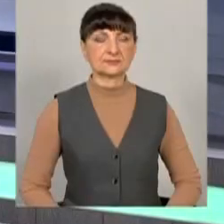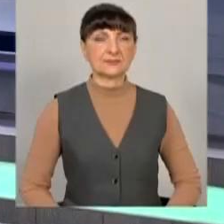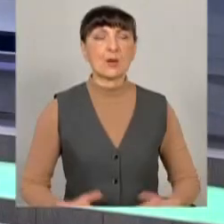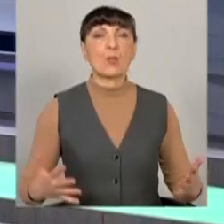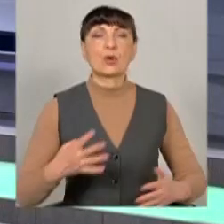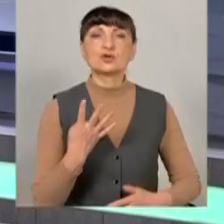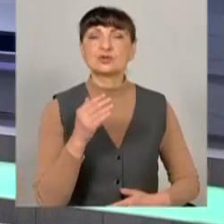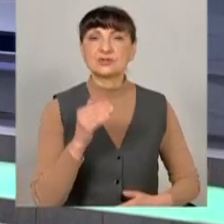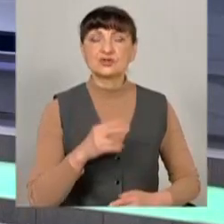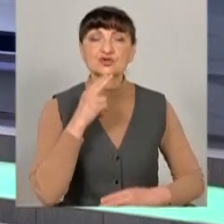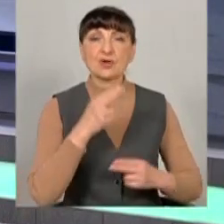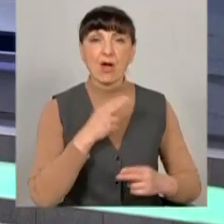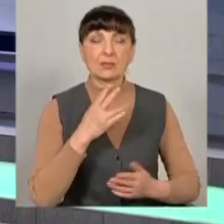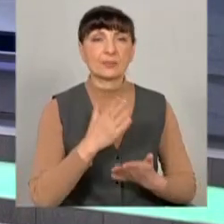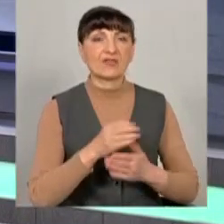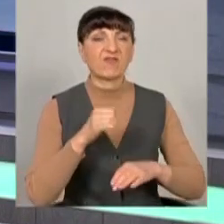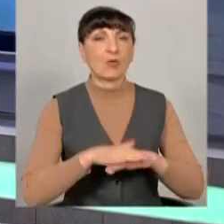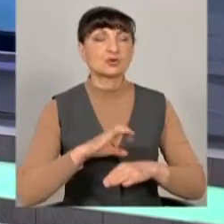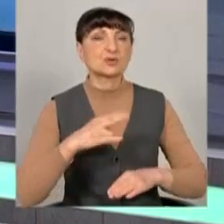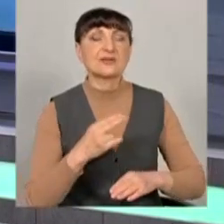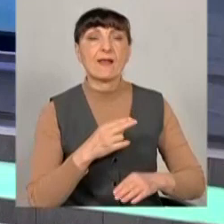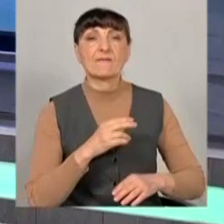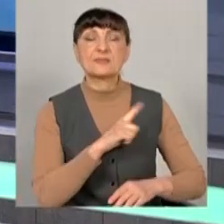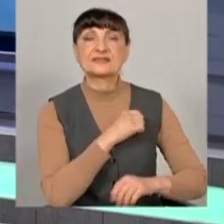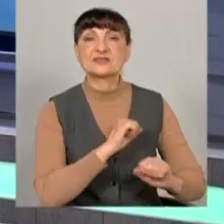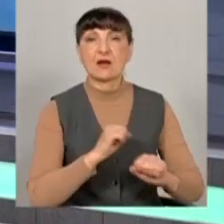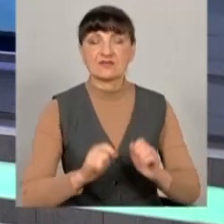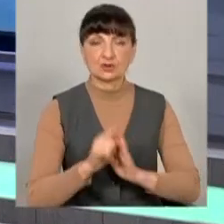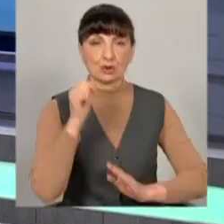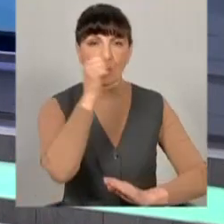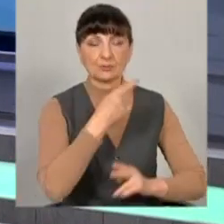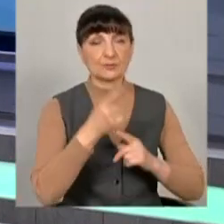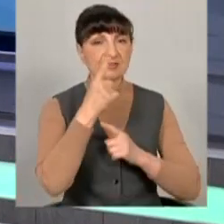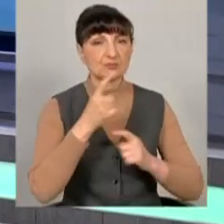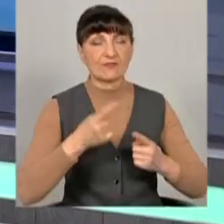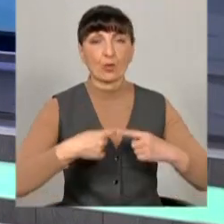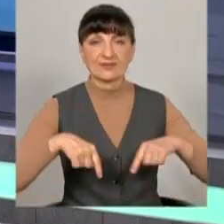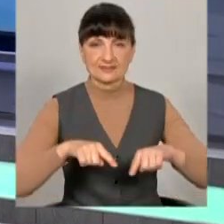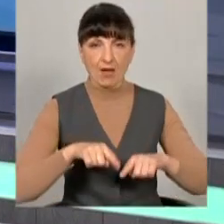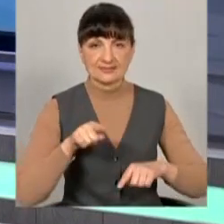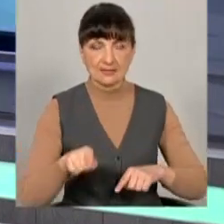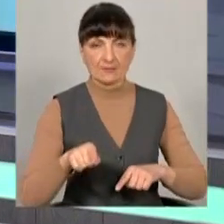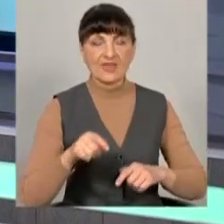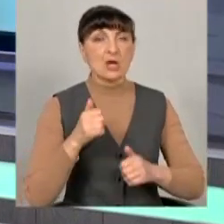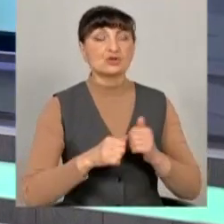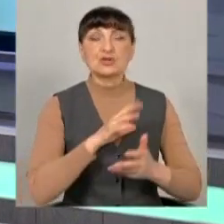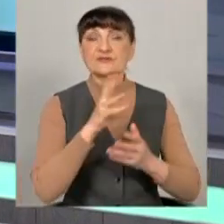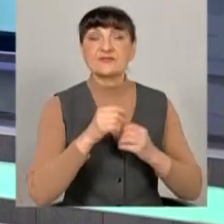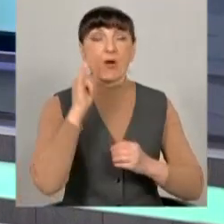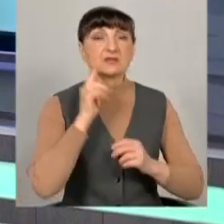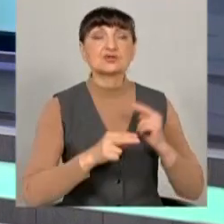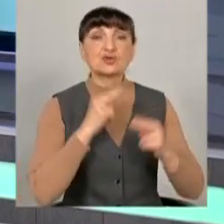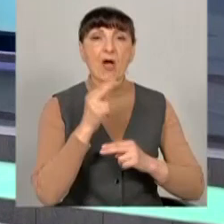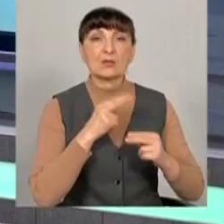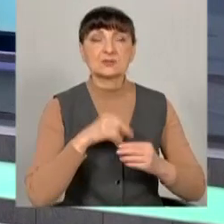Более 4000 жалоб поступило в Фонд социального медстрахования с начала года. Об этом сообщили в организации. Чаще всего казахстанцы жалуются